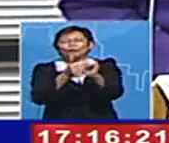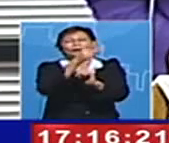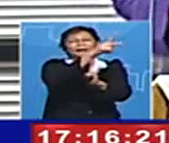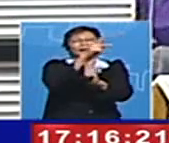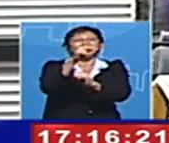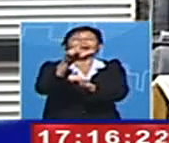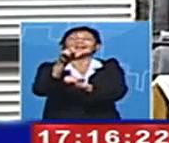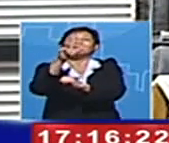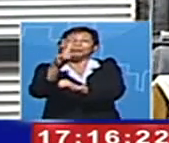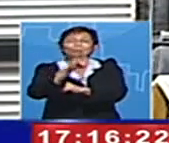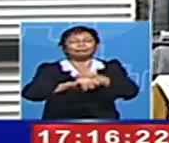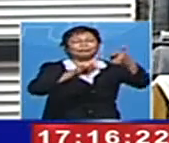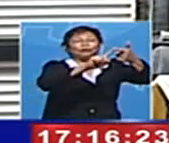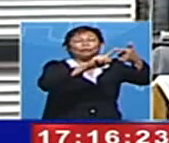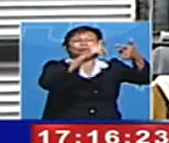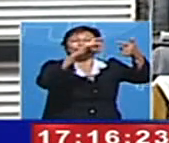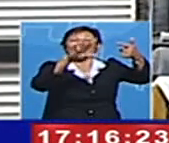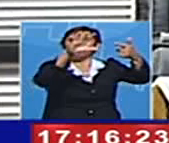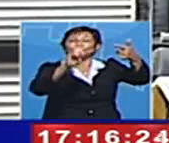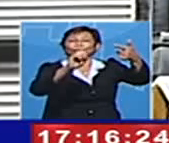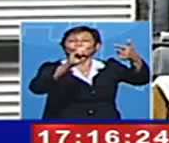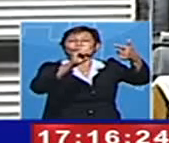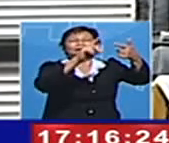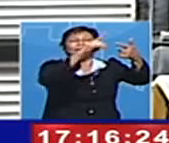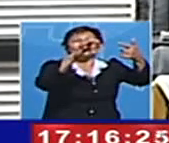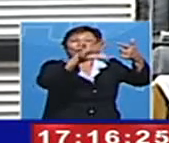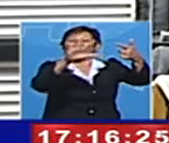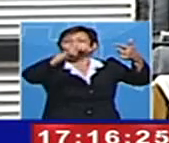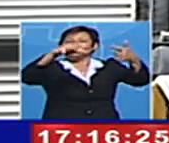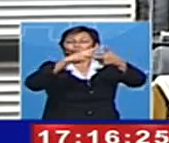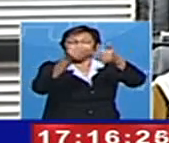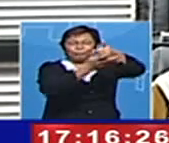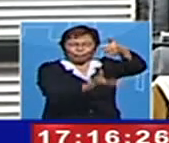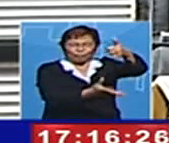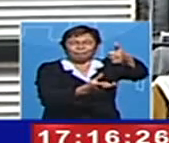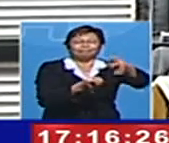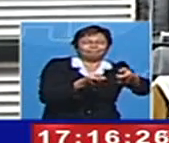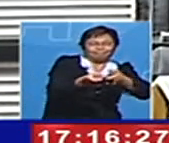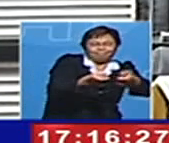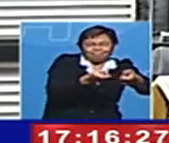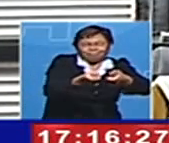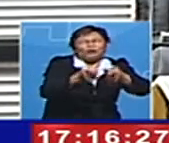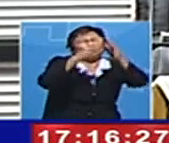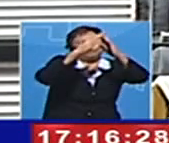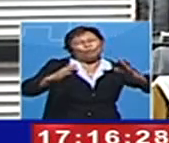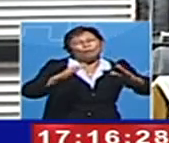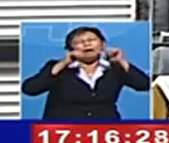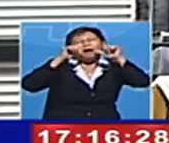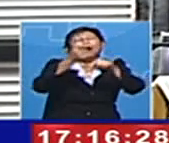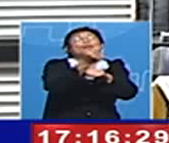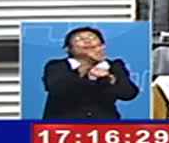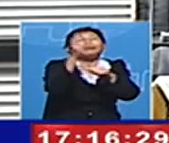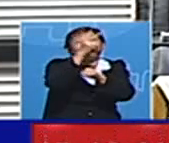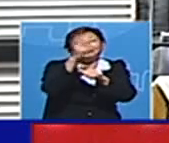kklw dan kedua 155 juta bagi penyelenggaraan Perumahan awam kos